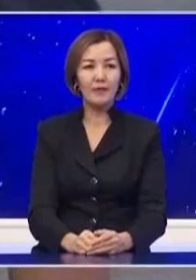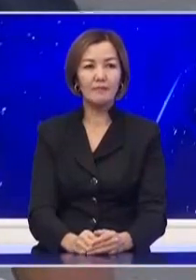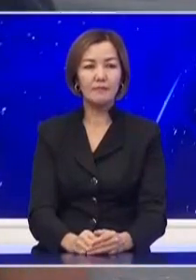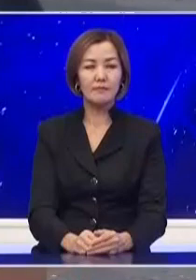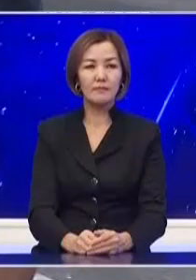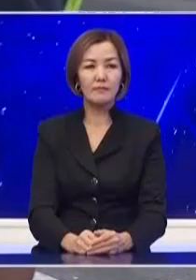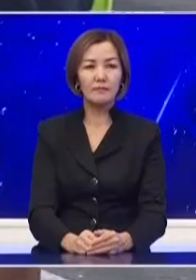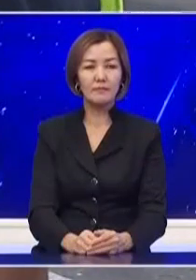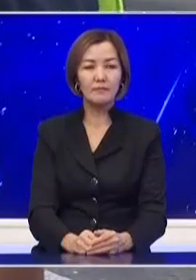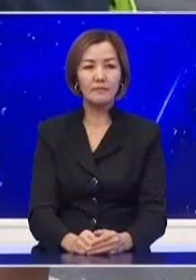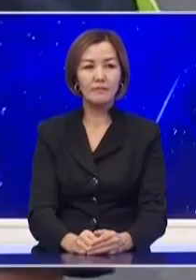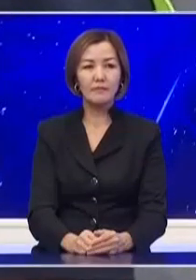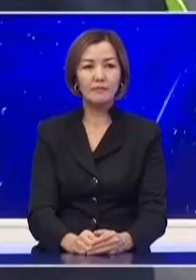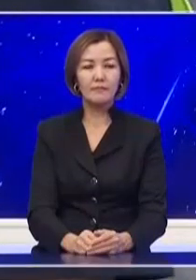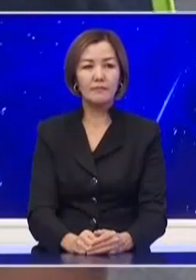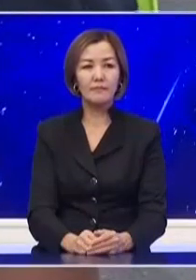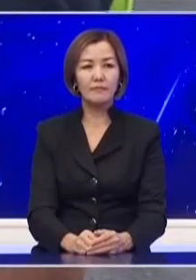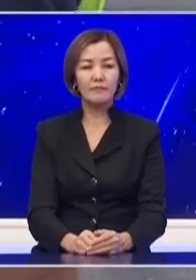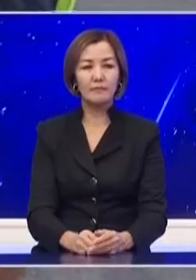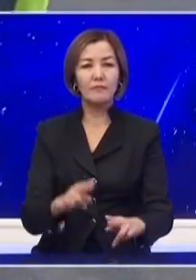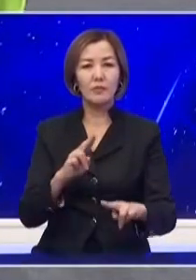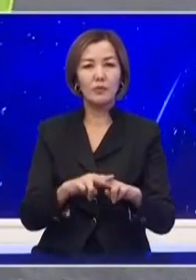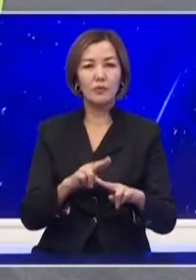Şu patrol polisiyası inspektörü İbrahim. Jeki koliniz doğu mu?